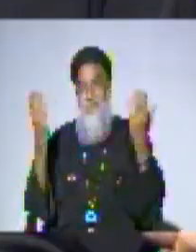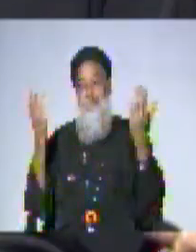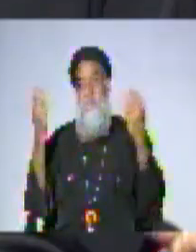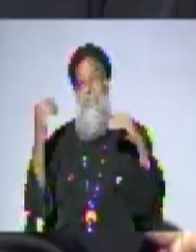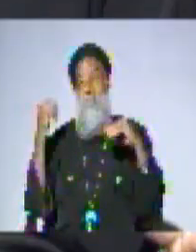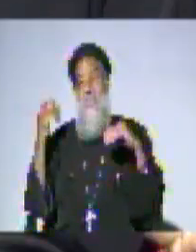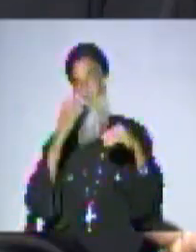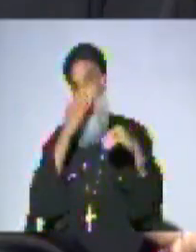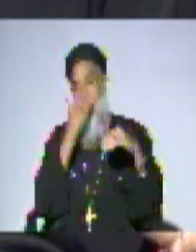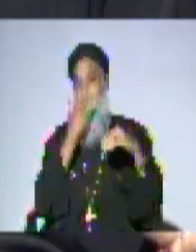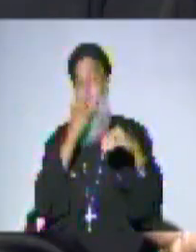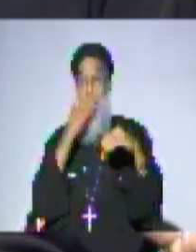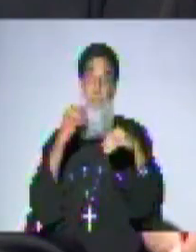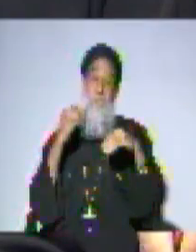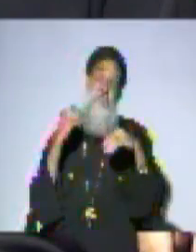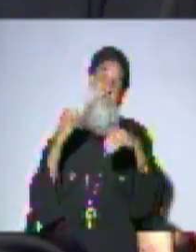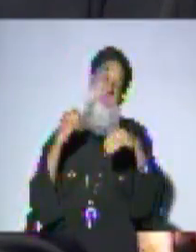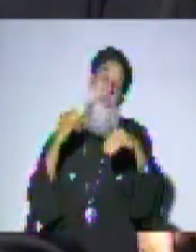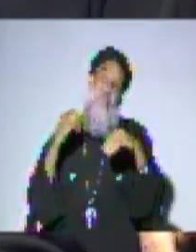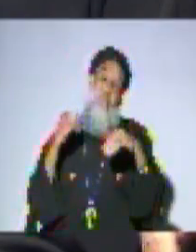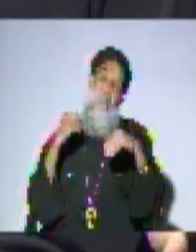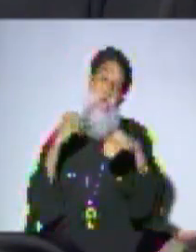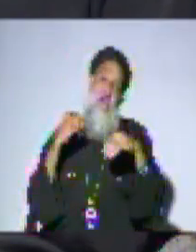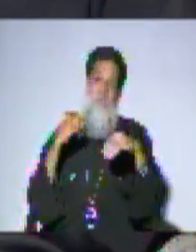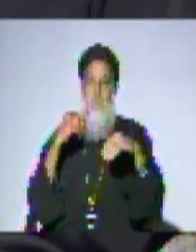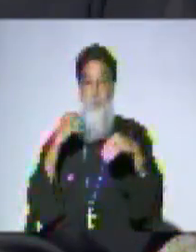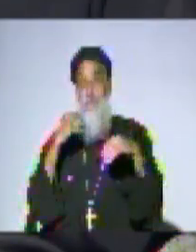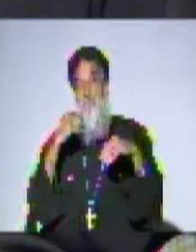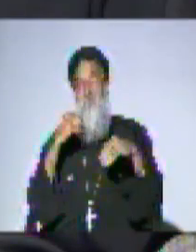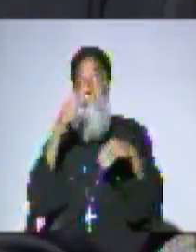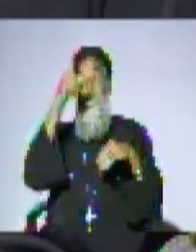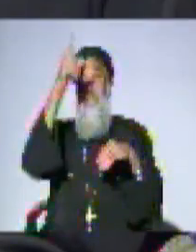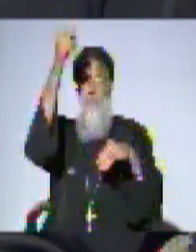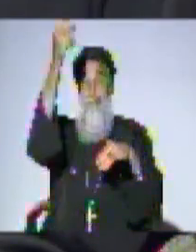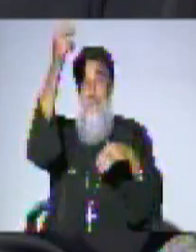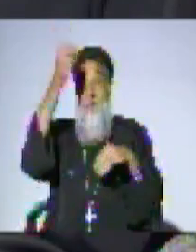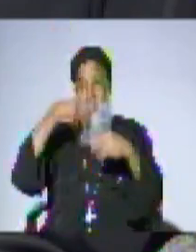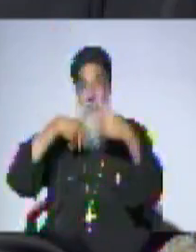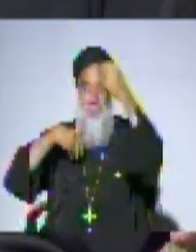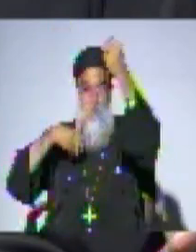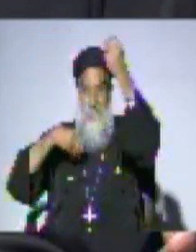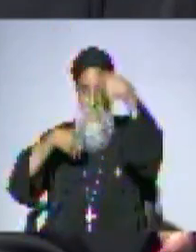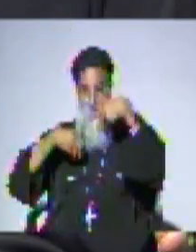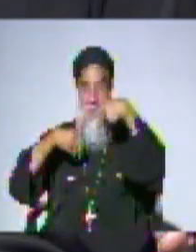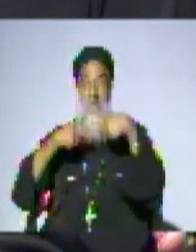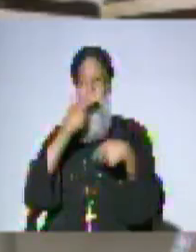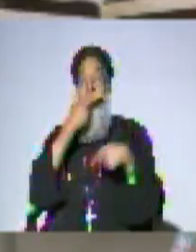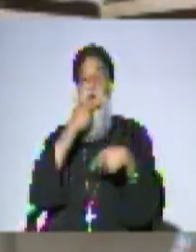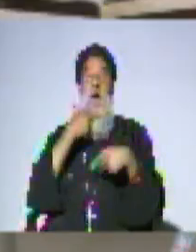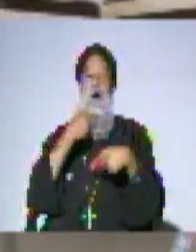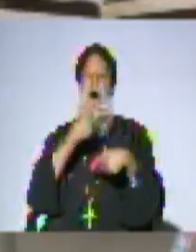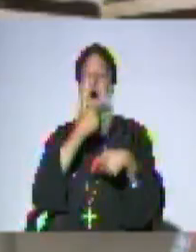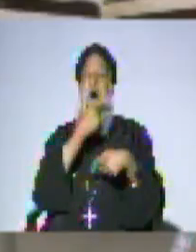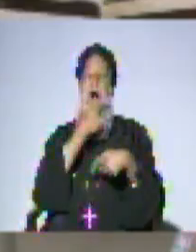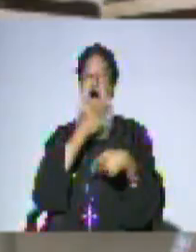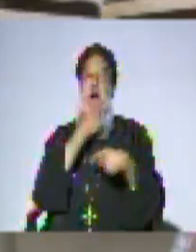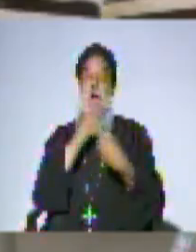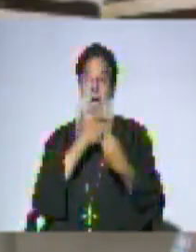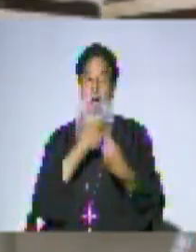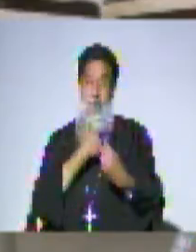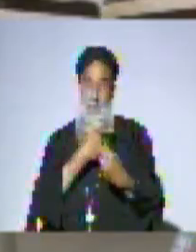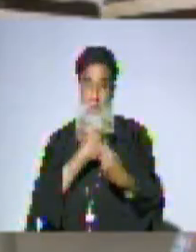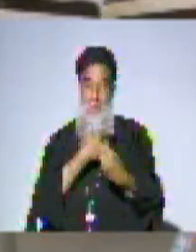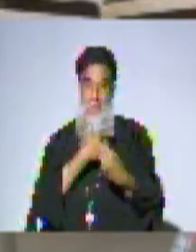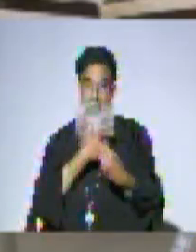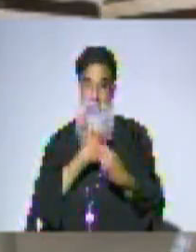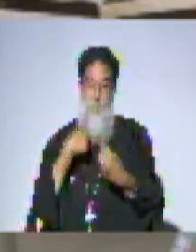مريدا أن تعطينا نحن البائسين غير المستحقين من طهرك، اللي هو التناول يعني. من طهرك هنا